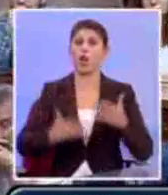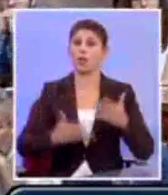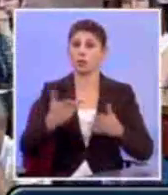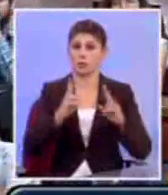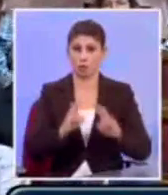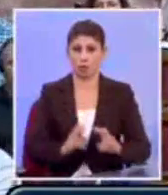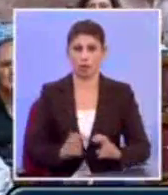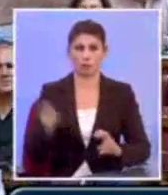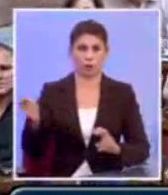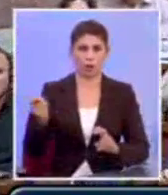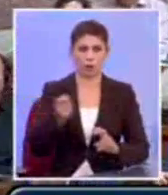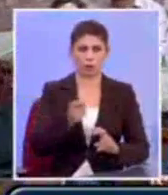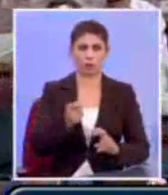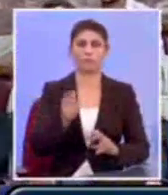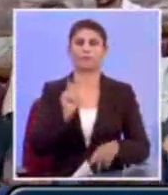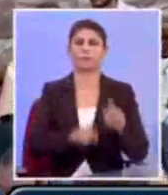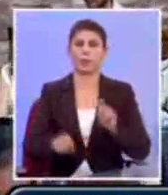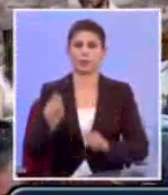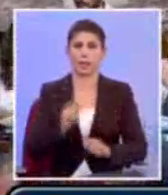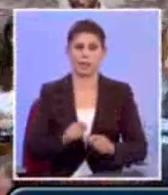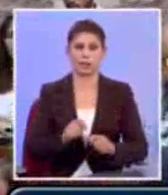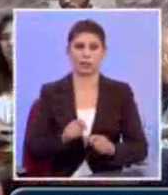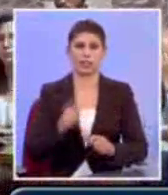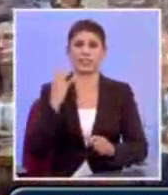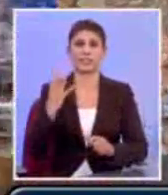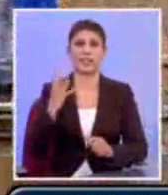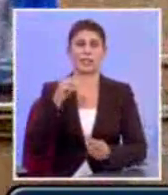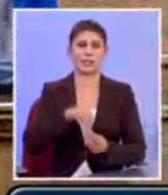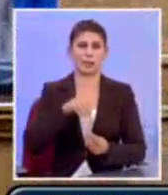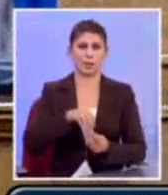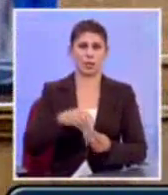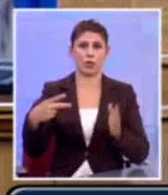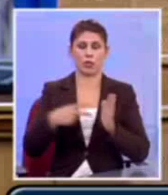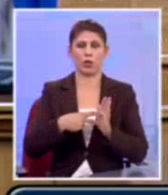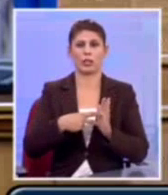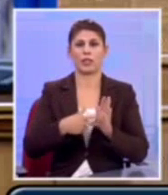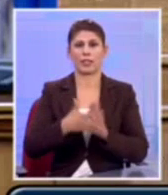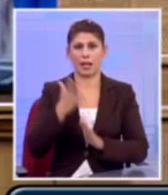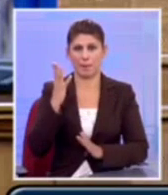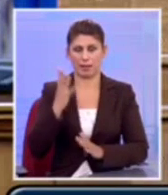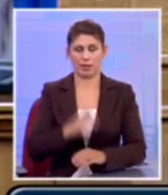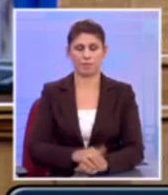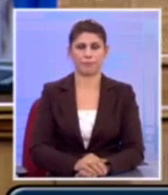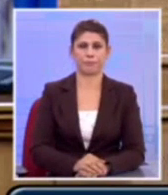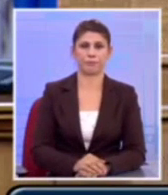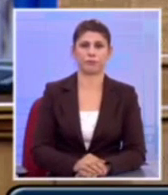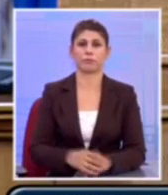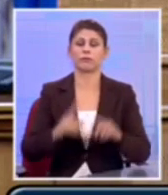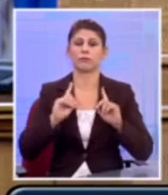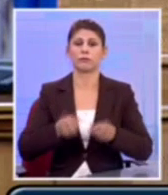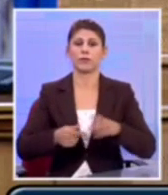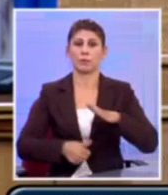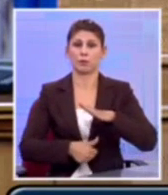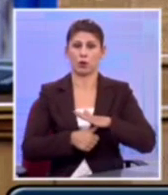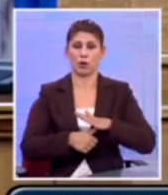λογιστικού ελέγχου του χρέους, συστήθηκε στις 4 Απριλίου 2015 με απόφαση